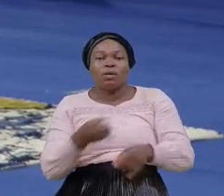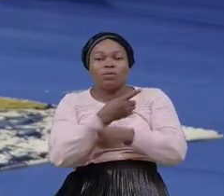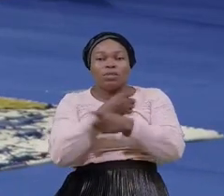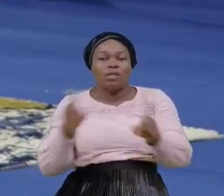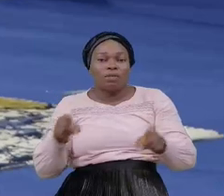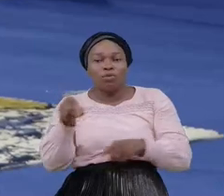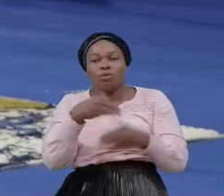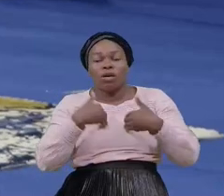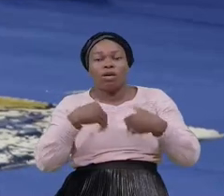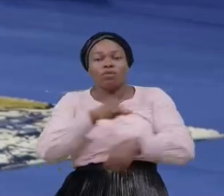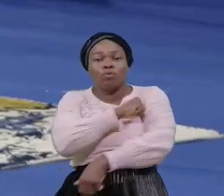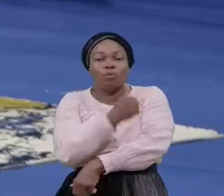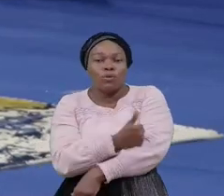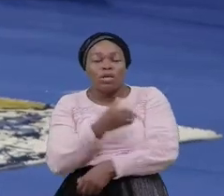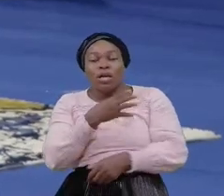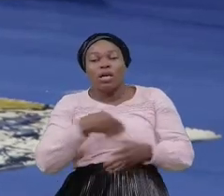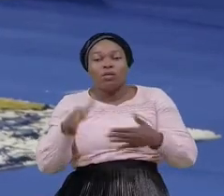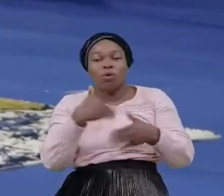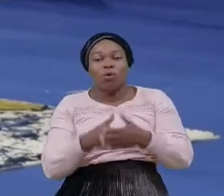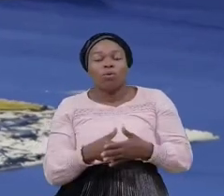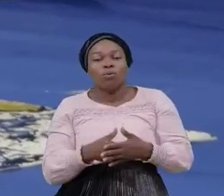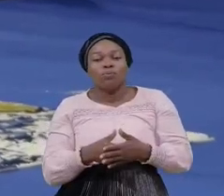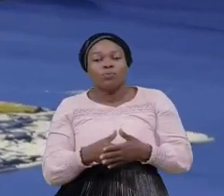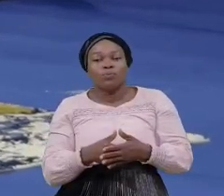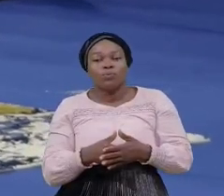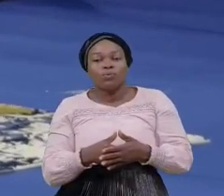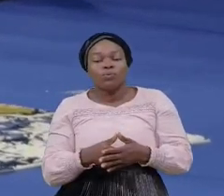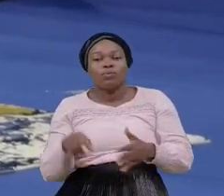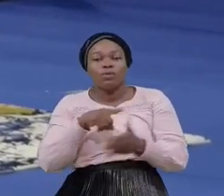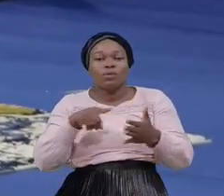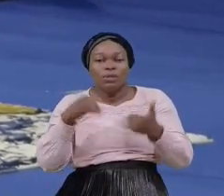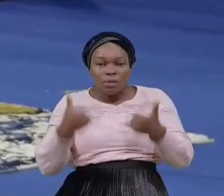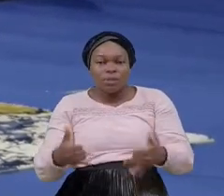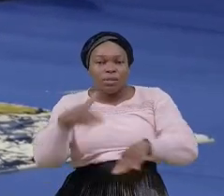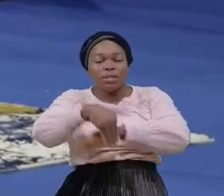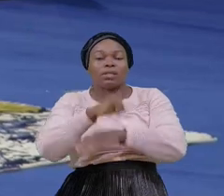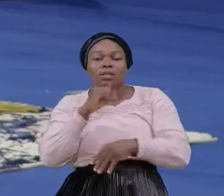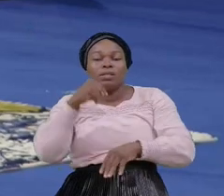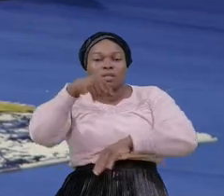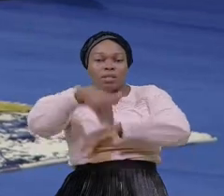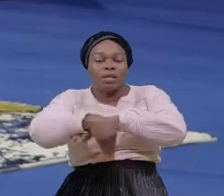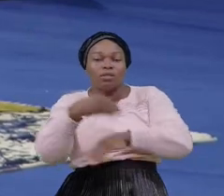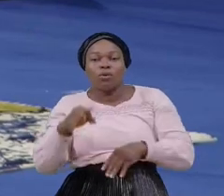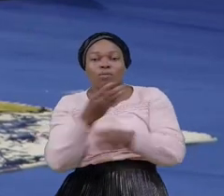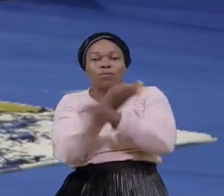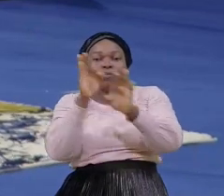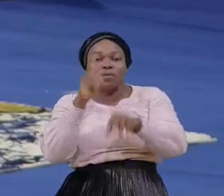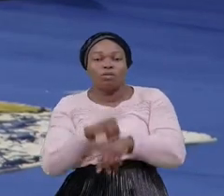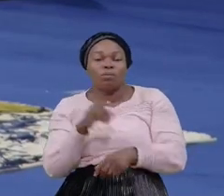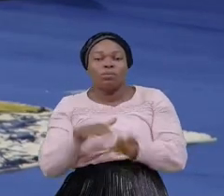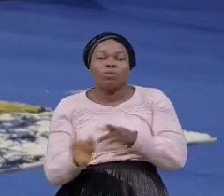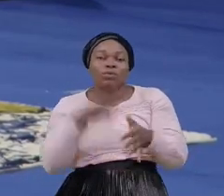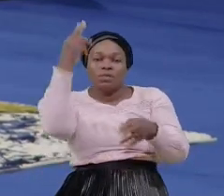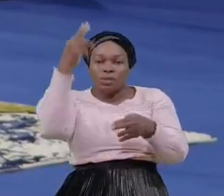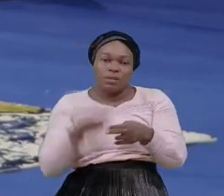délivrance, vous avez la domination. Félicitations à vous. Ce soir, c'est la soirée de votre libération.